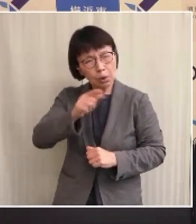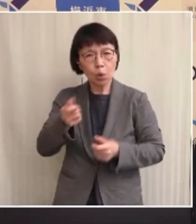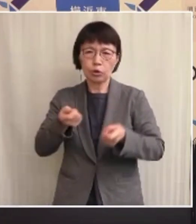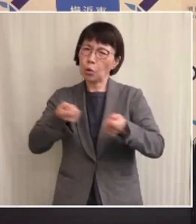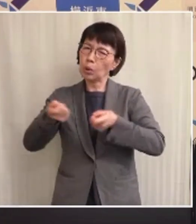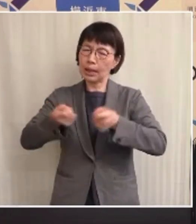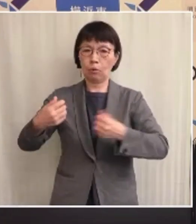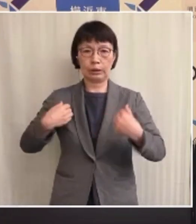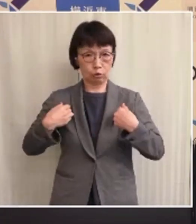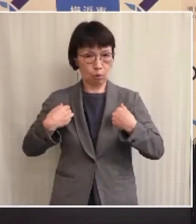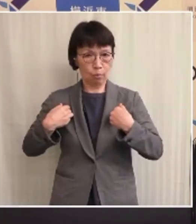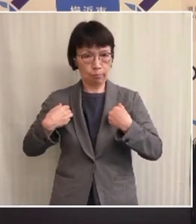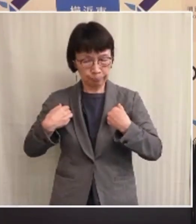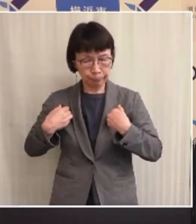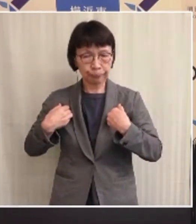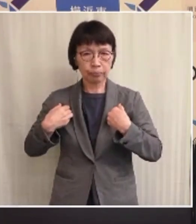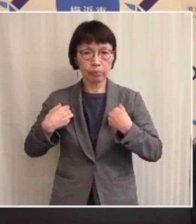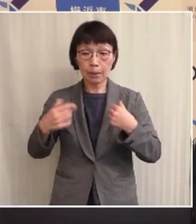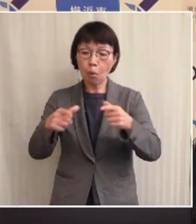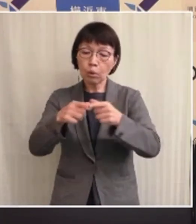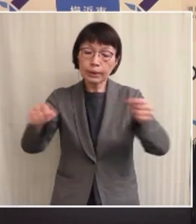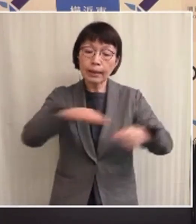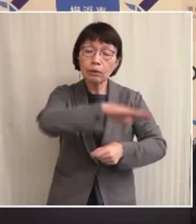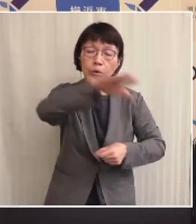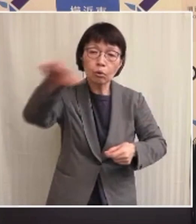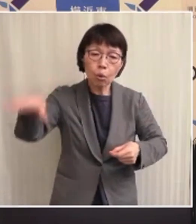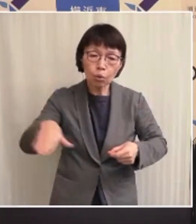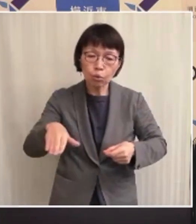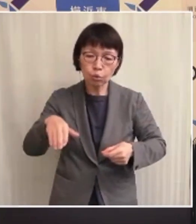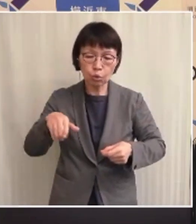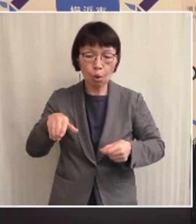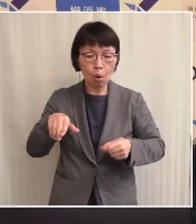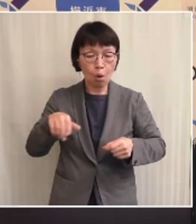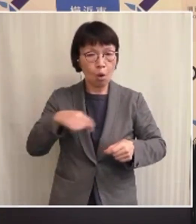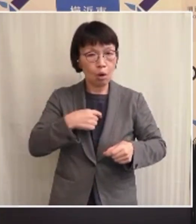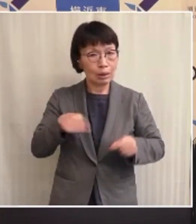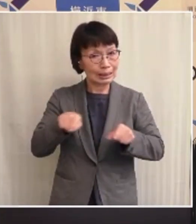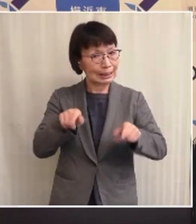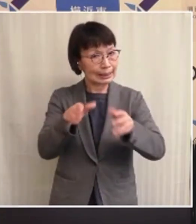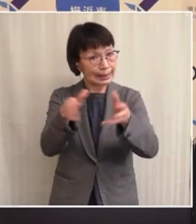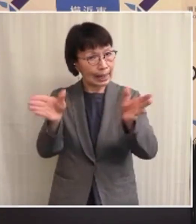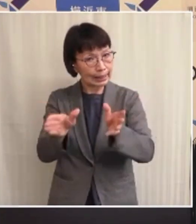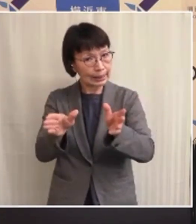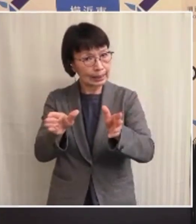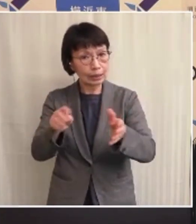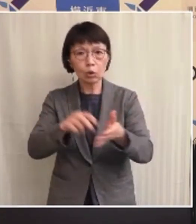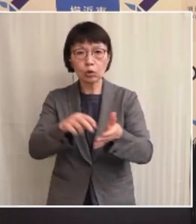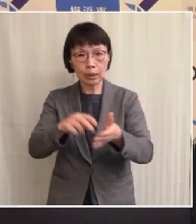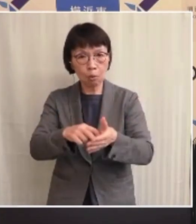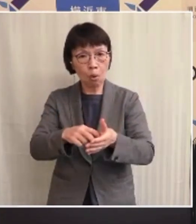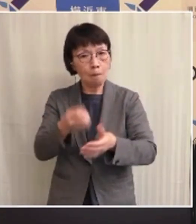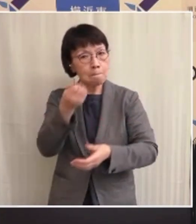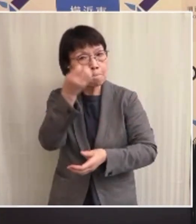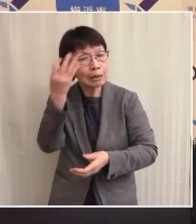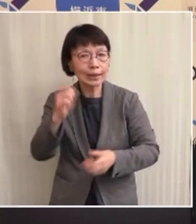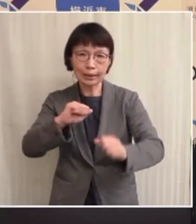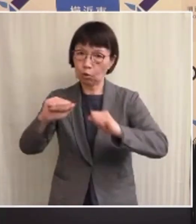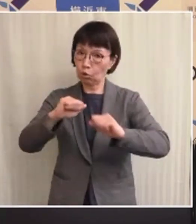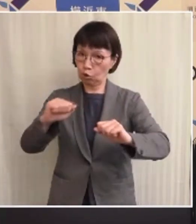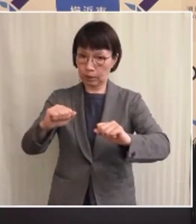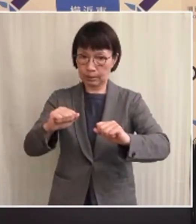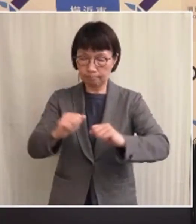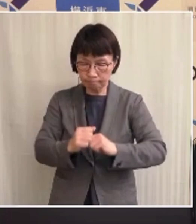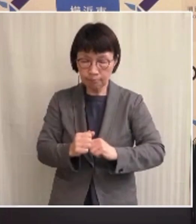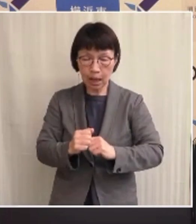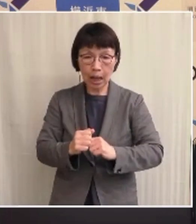んですけども全国の自治体としても、ユニークな取り組みだと思いますので、まあ、ぜひ、子どもの事故死